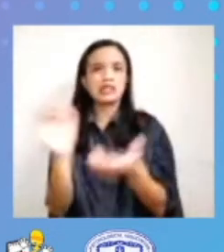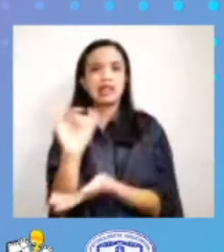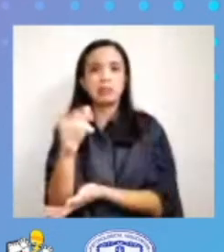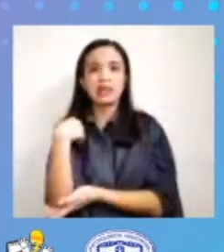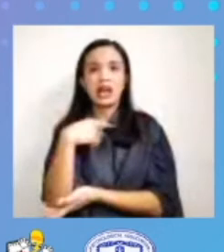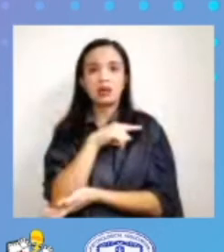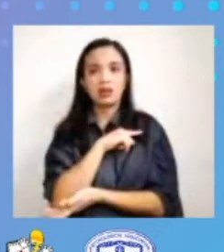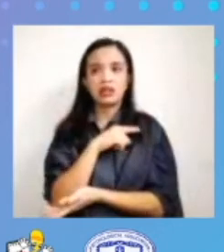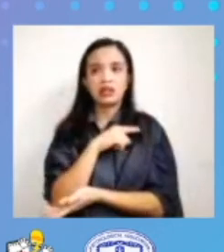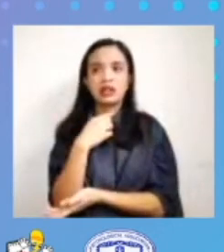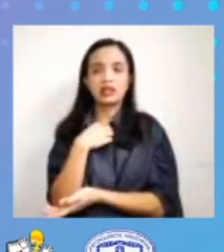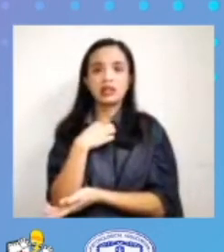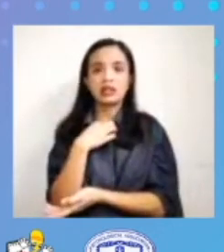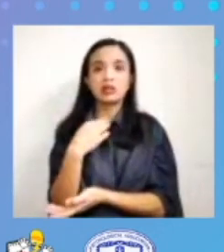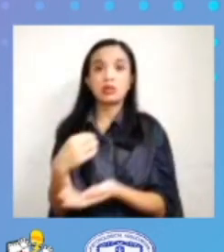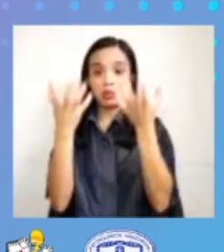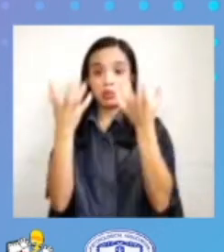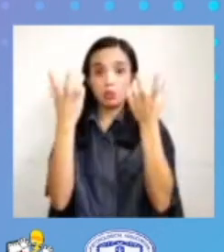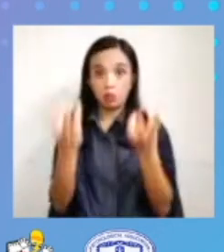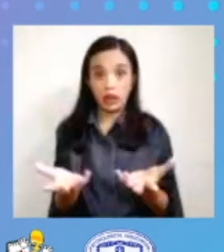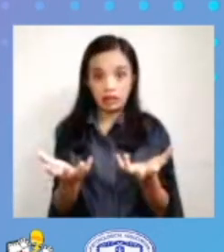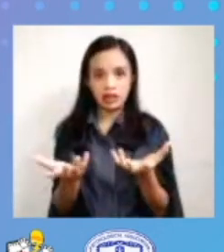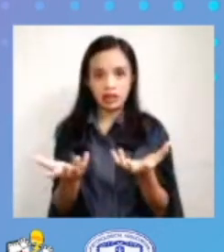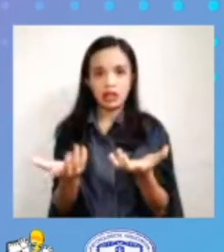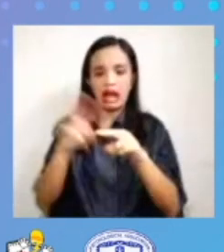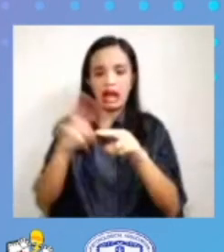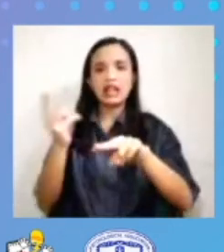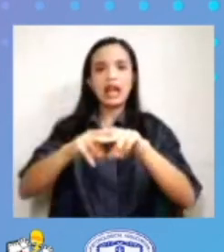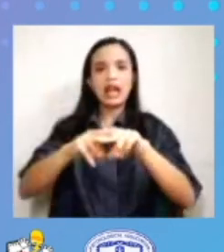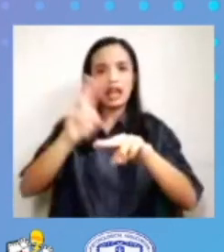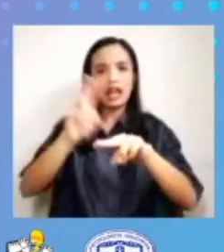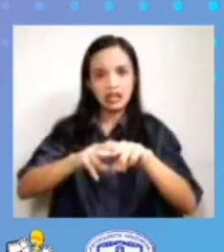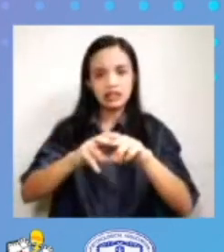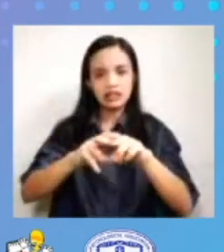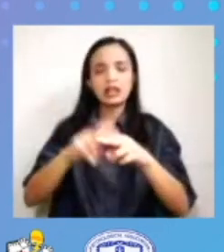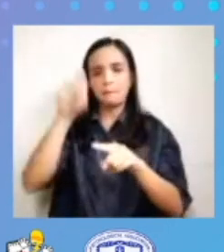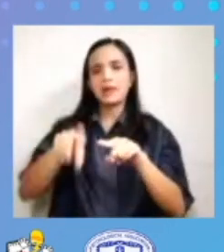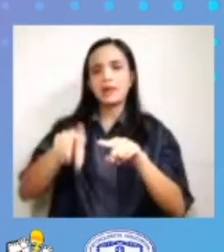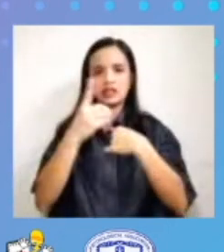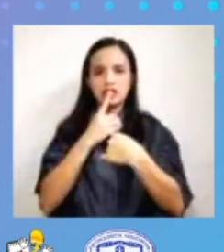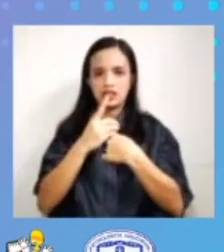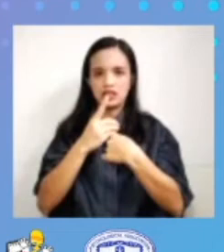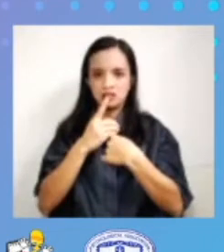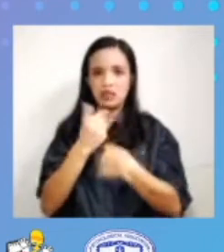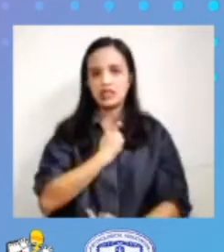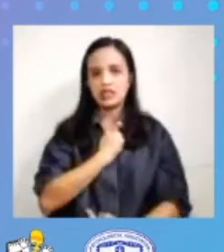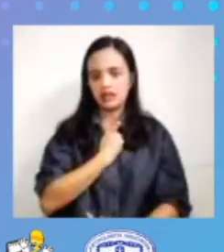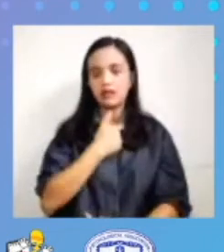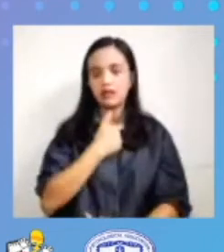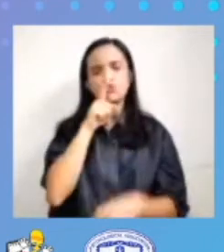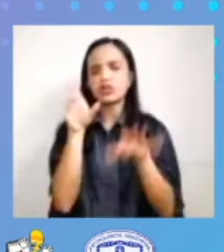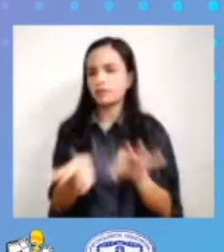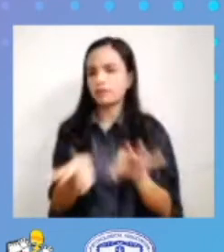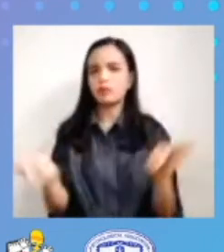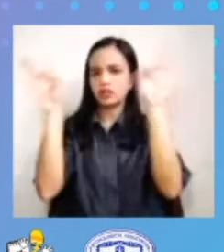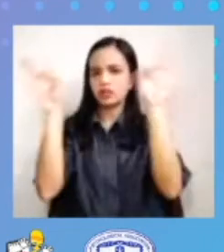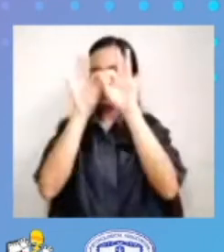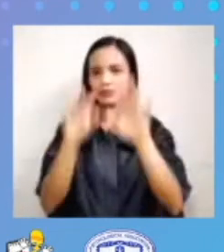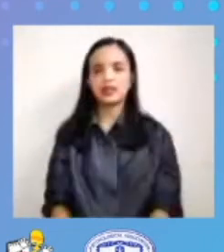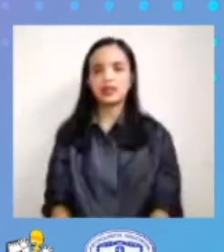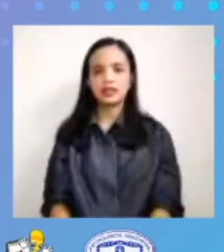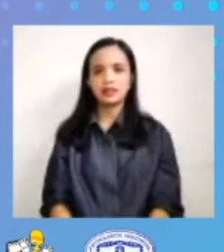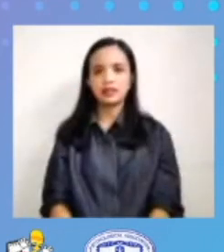work out effectively and efficiently dito sa bahay. So on top of that, diet po. Isa po yan sa mga pinaka-importante. Si Ms.